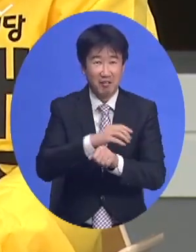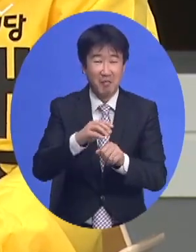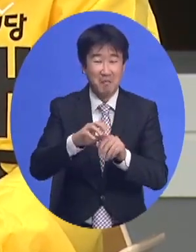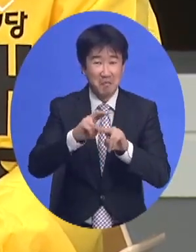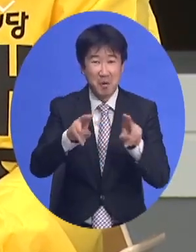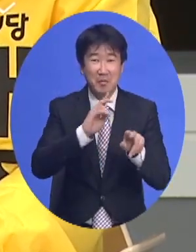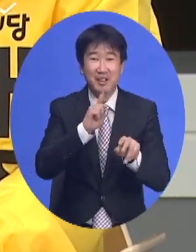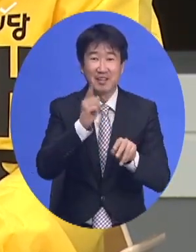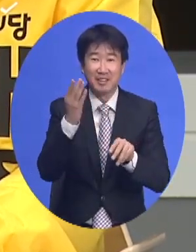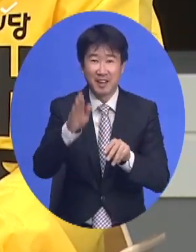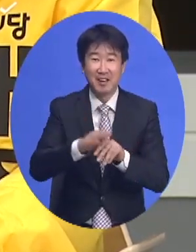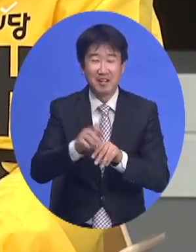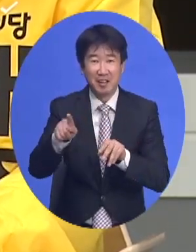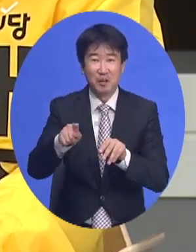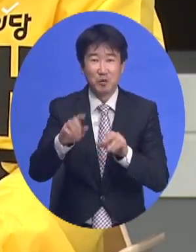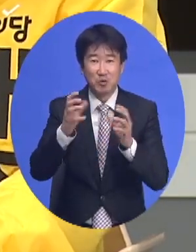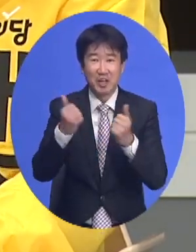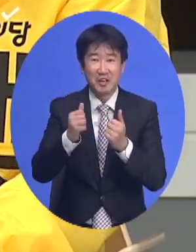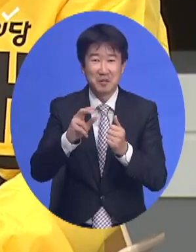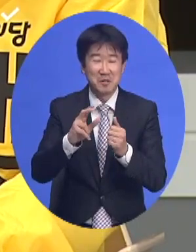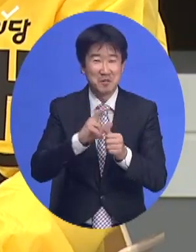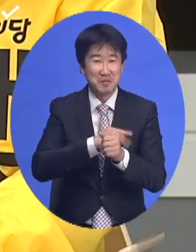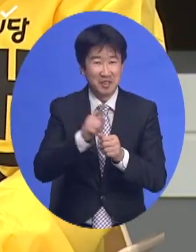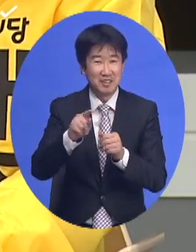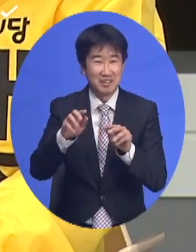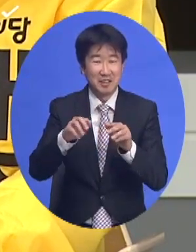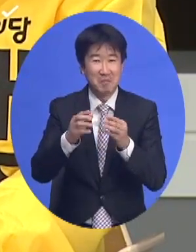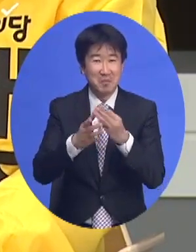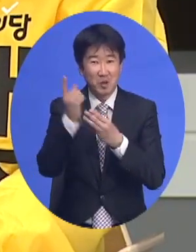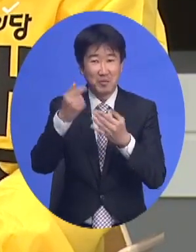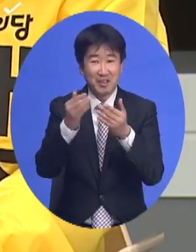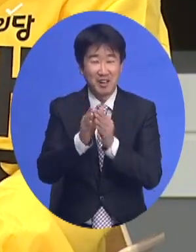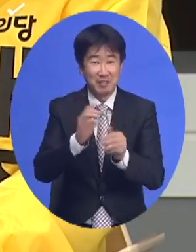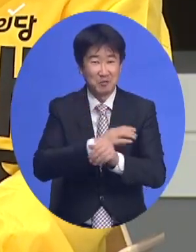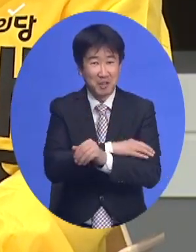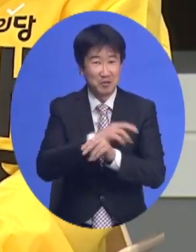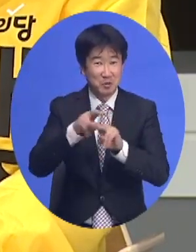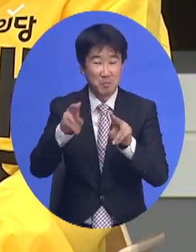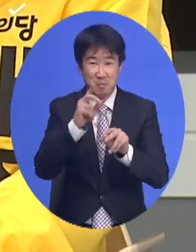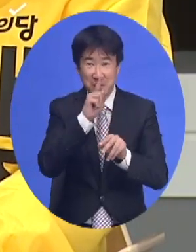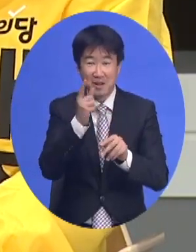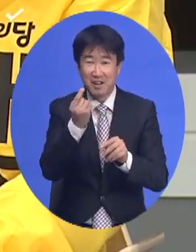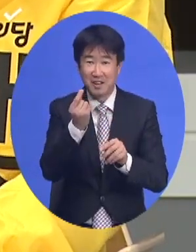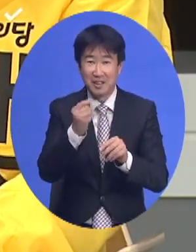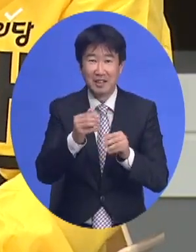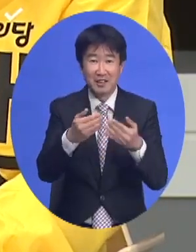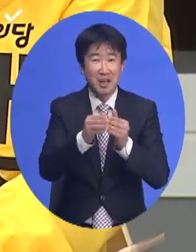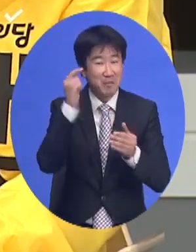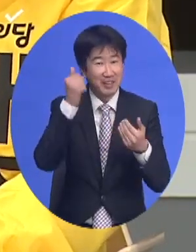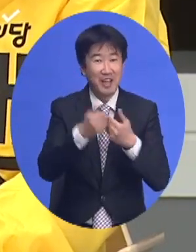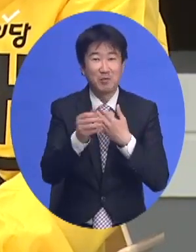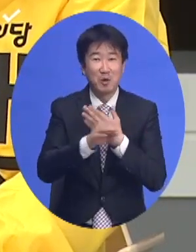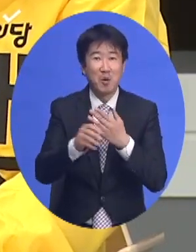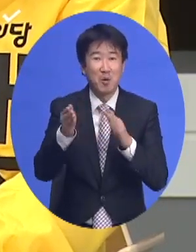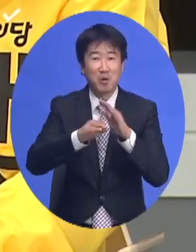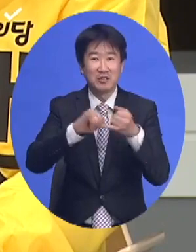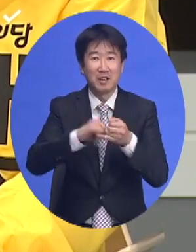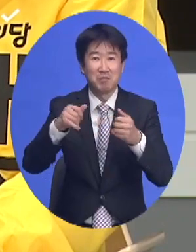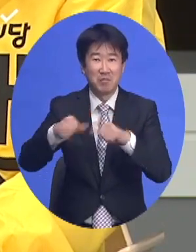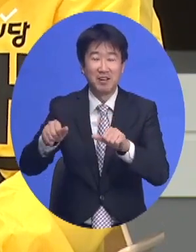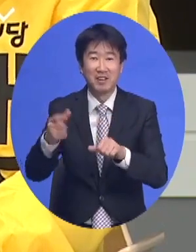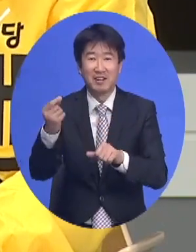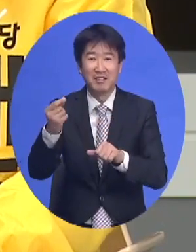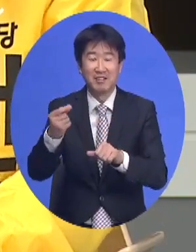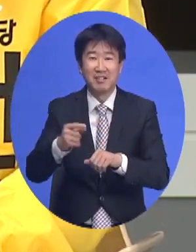하셨는데 미통당에서 국회의원 특권 과연 내려놓을 수 있겠습니까? 만약 후보자님 공약을 당에서 반대하면 공약이 깨지는 거 아닙니까?